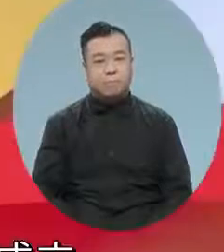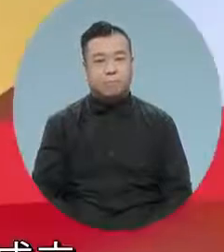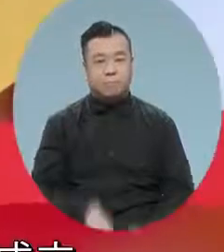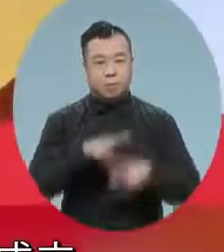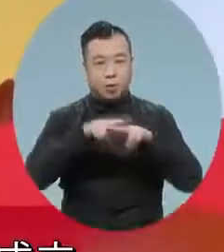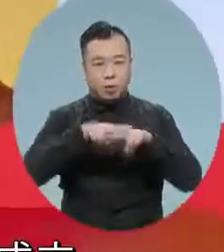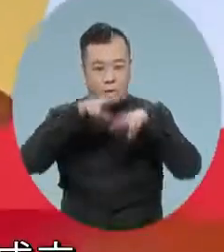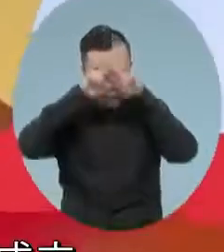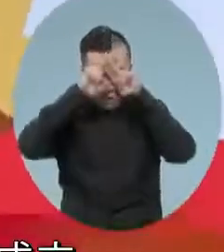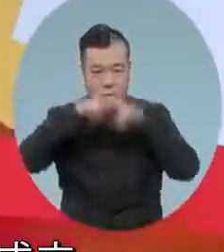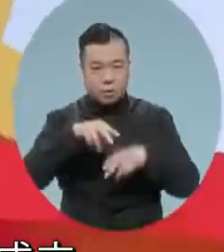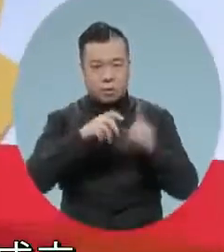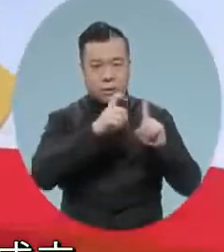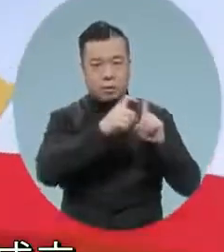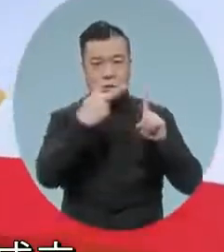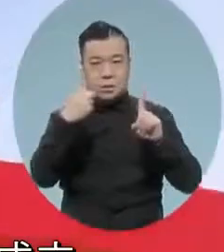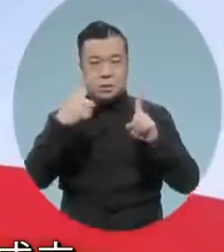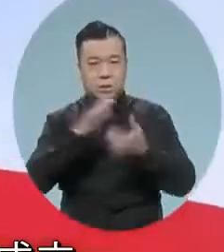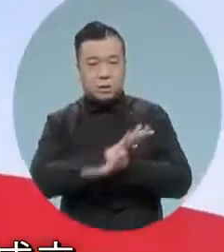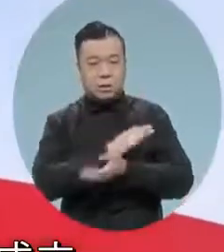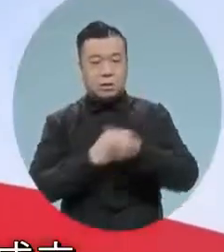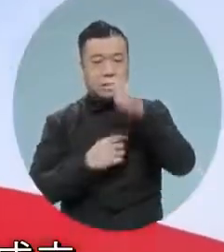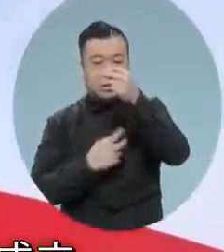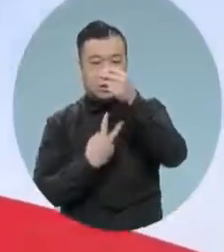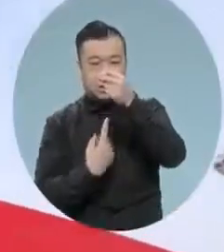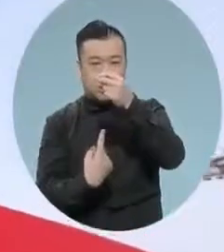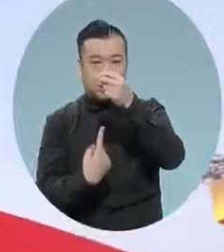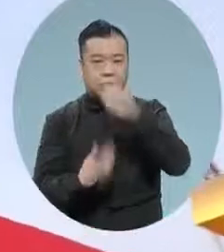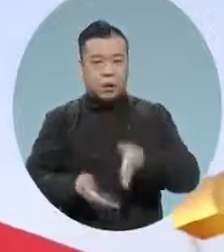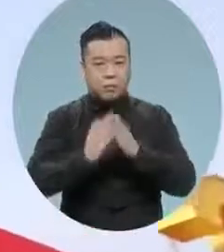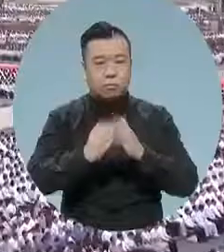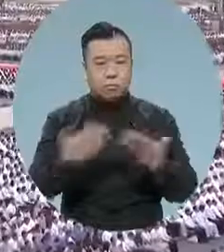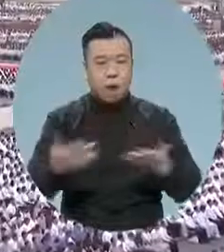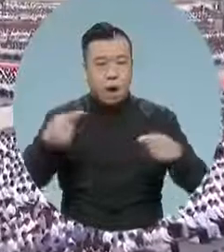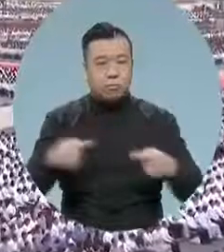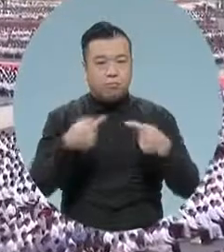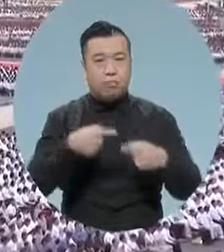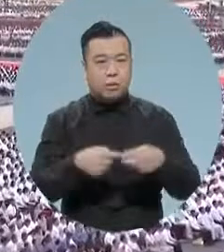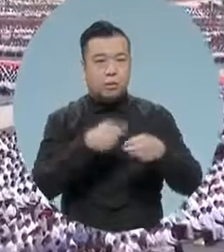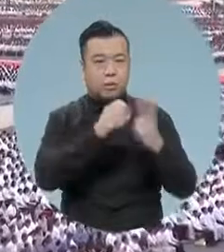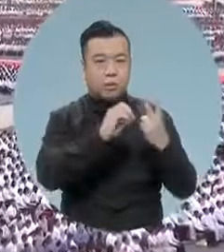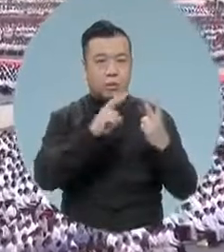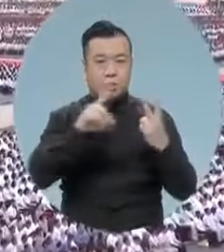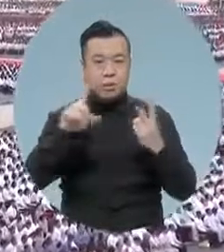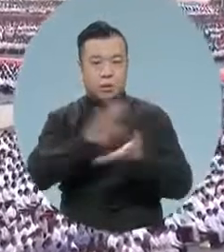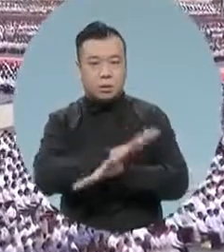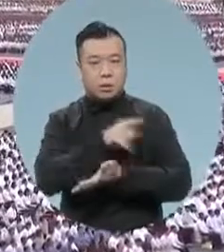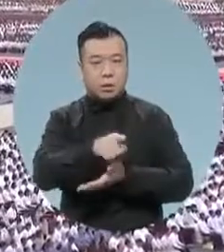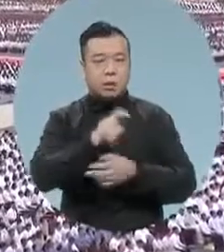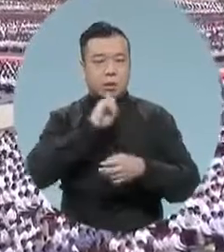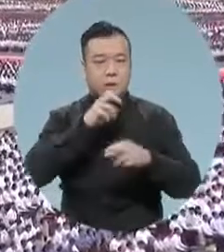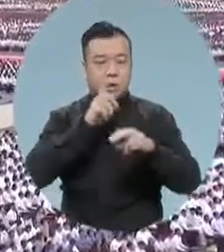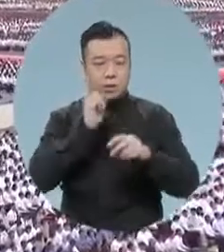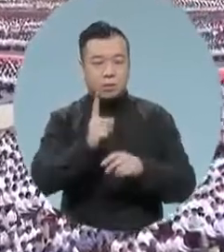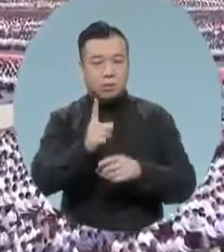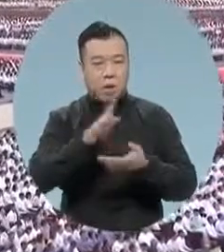中国共产党在1921年7月1日成立，适逢今年2021年是中国共产党